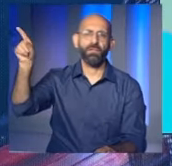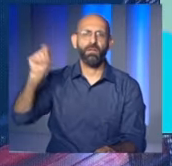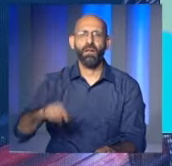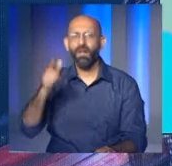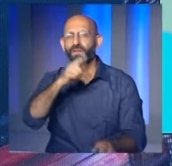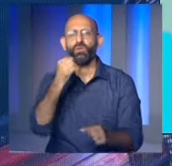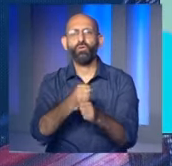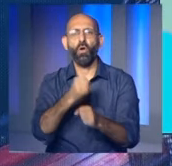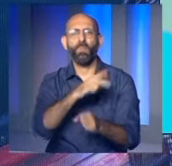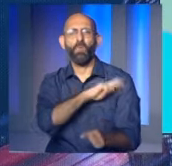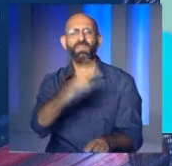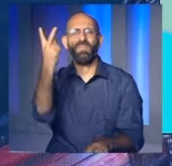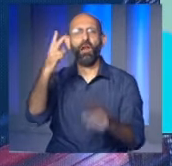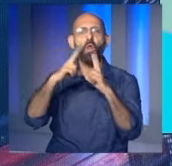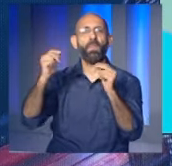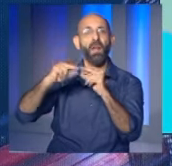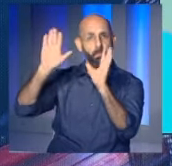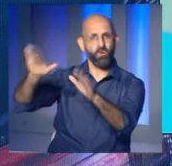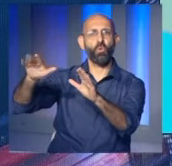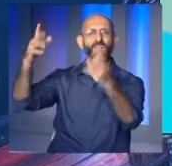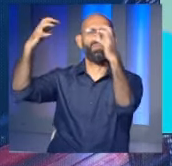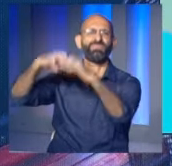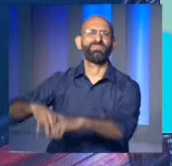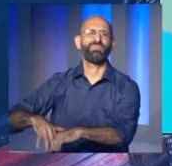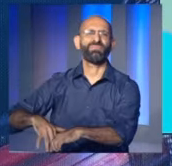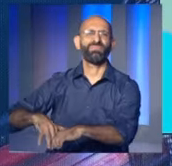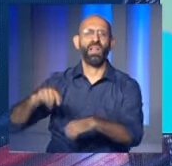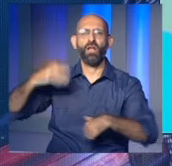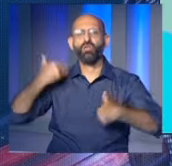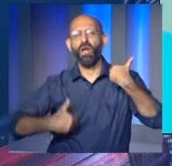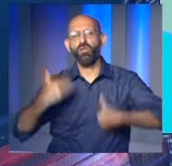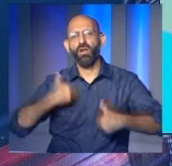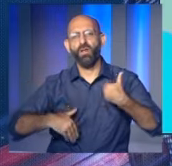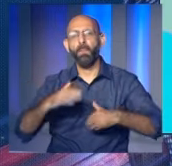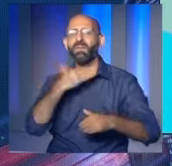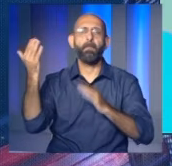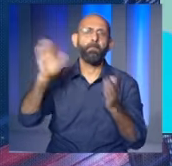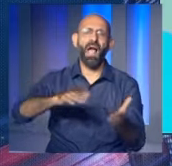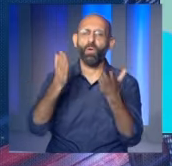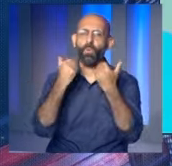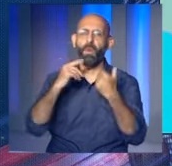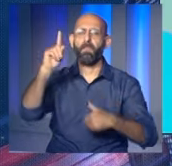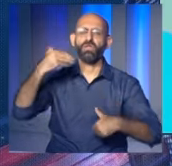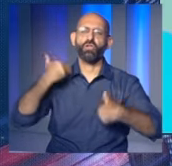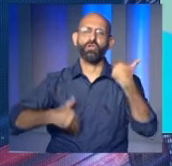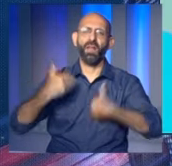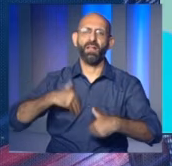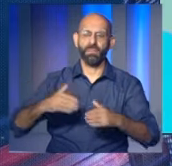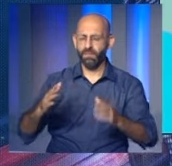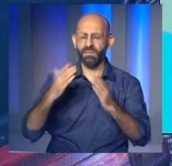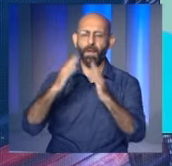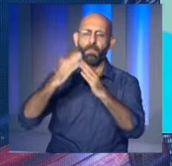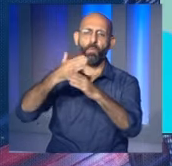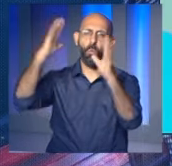إنقاذ العاملين اللبنانيين الموجودين في المبنى المنهار وأن الإصابات طفيفة، وعلم أنه لم يسجل سقوط ضحايا